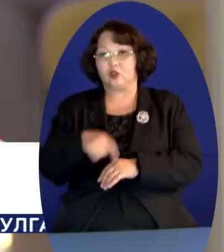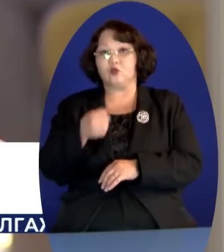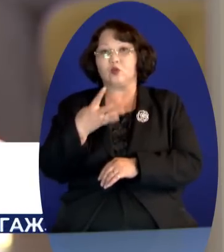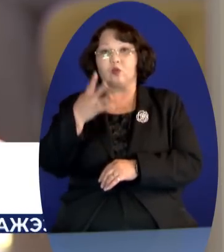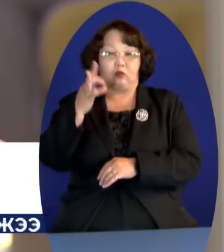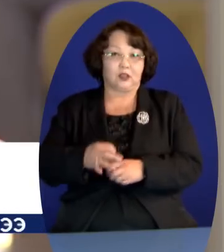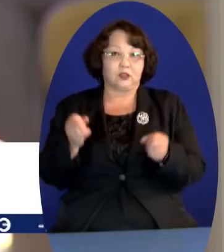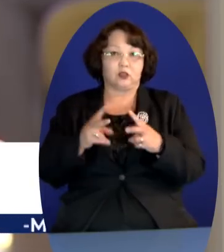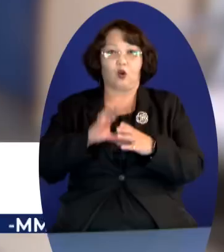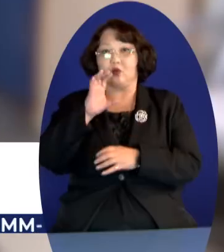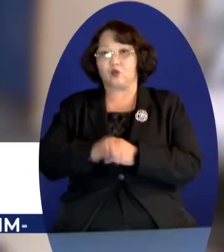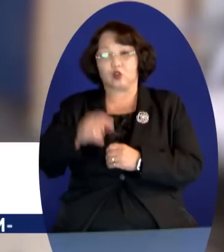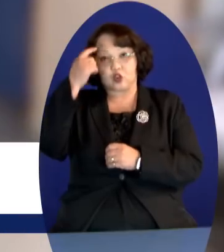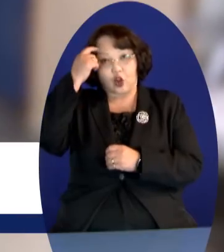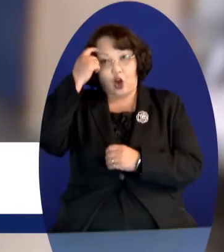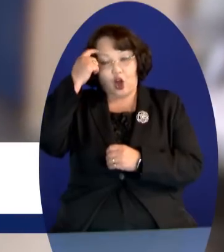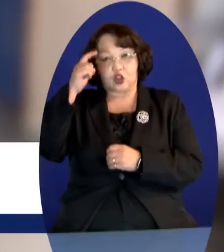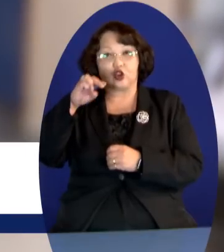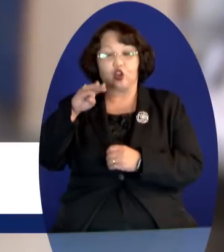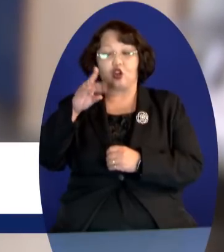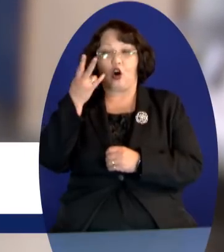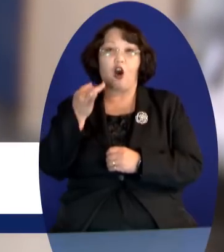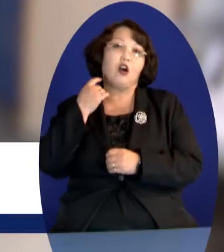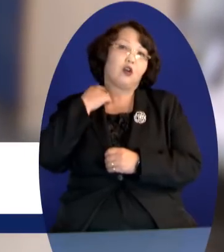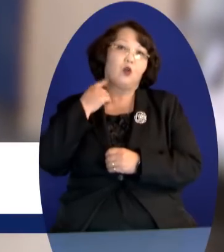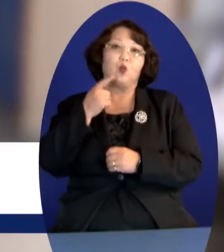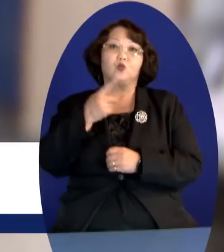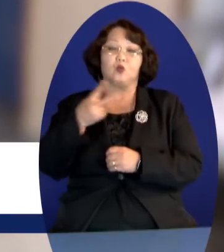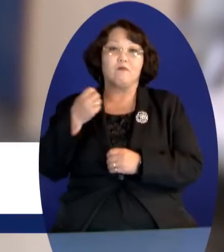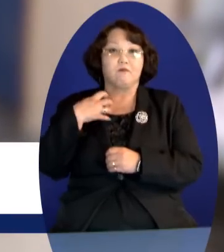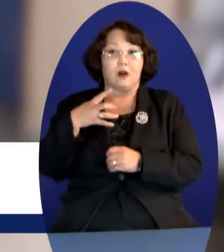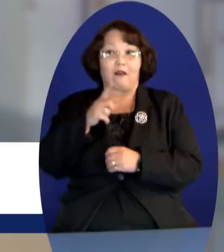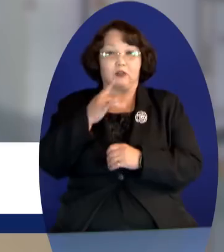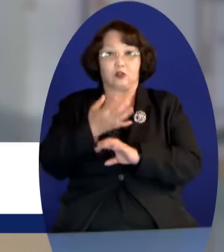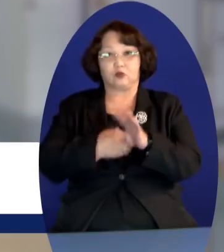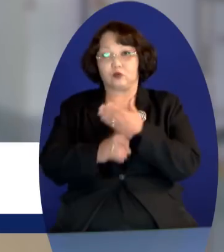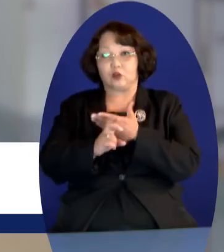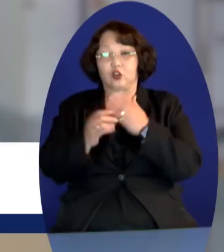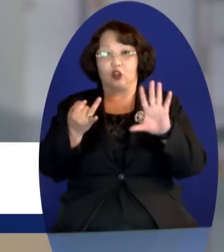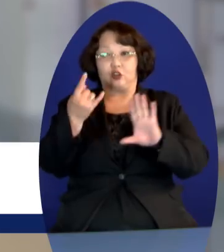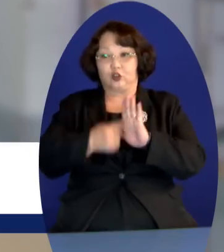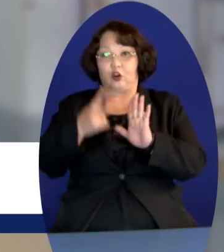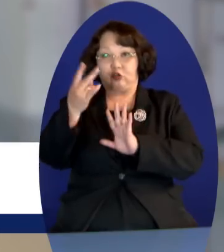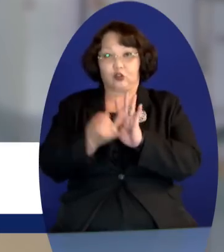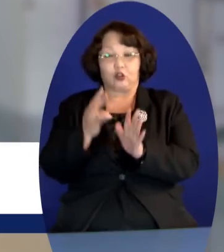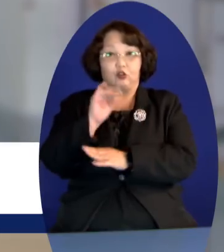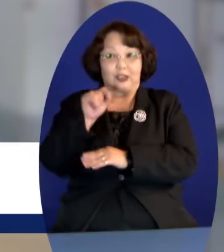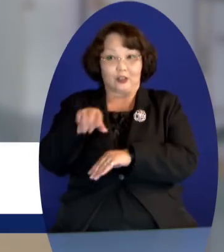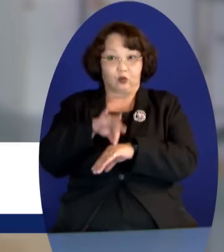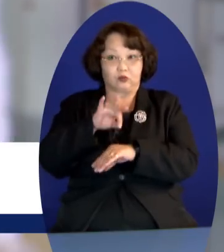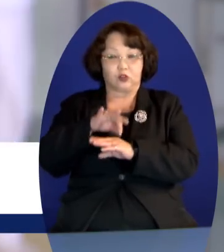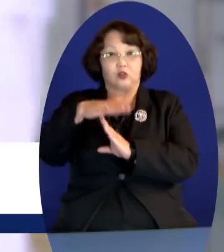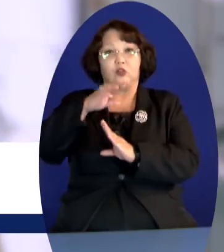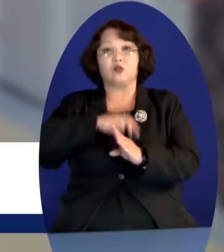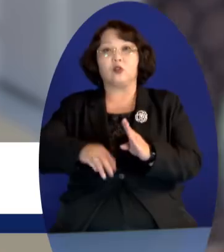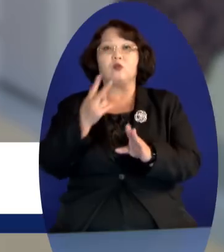эзэлдэг. Олон улсын толгой хүзууны хавдрын нийгэмлэгүүдийн холбооноос 7-р сарын 27-ны өдрийг толгой хүзууны хавдартай тэмцэх өдөр